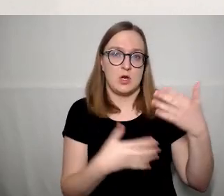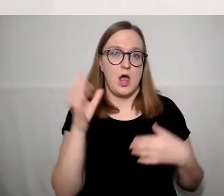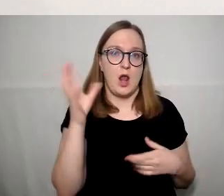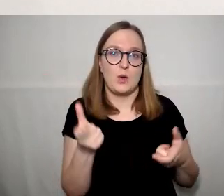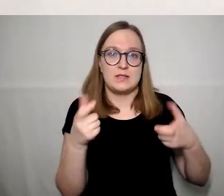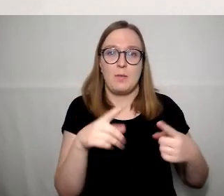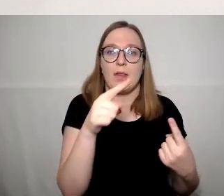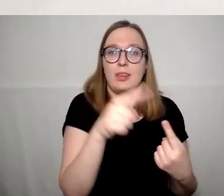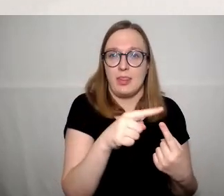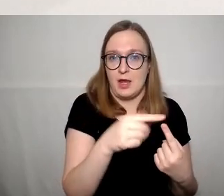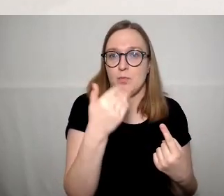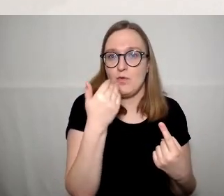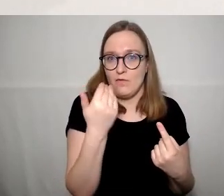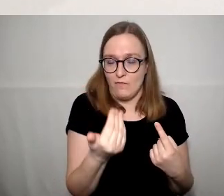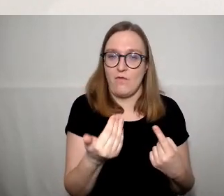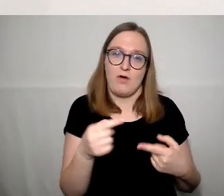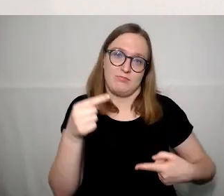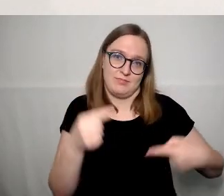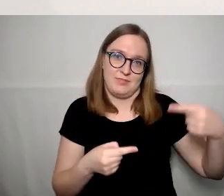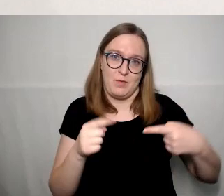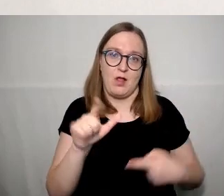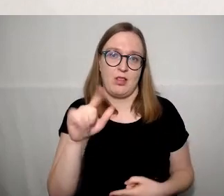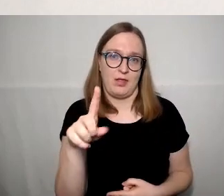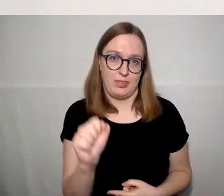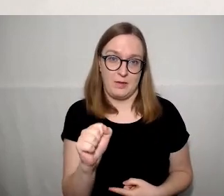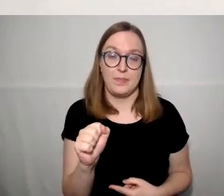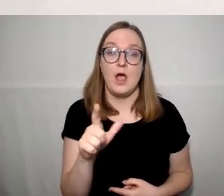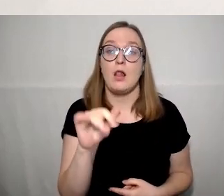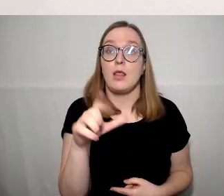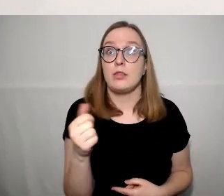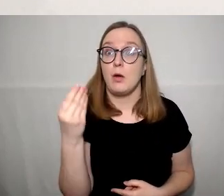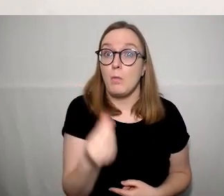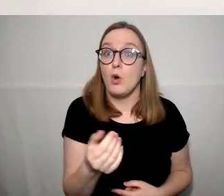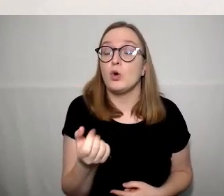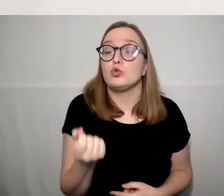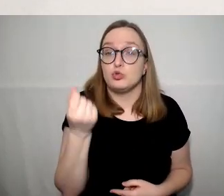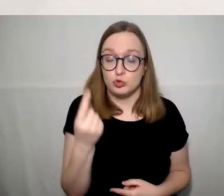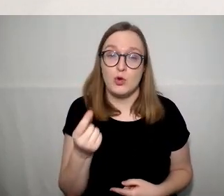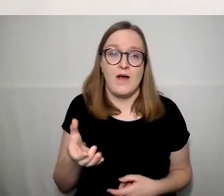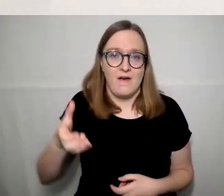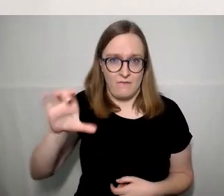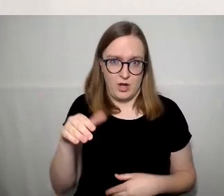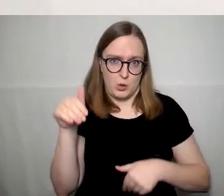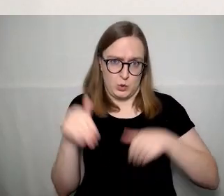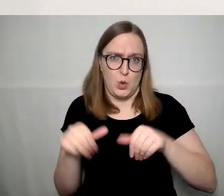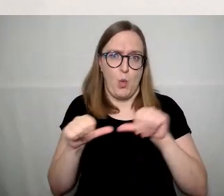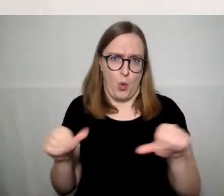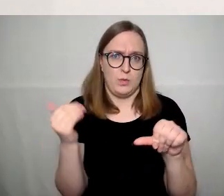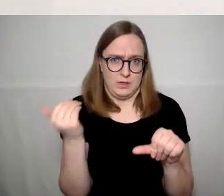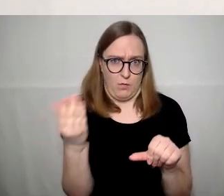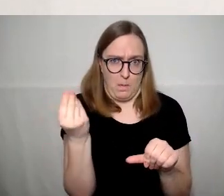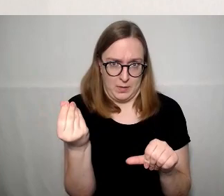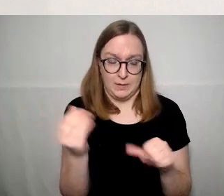tarybą speciali rinkimų agitacijos laida. Ši laida apmokėta iš Vyriausiosios rinkimų komisijos lėšų. Šioje laidoje